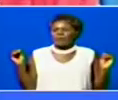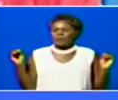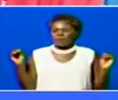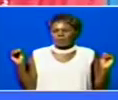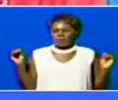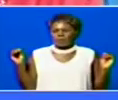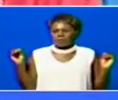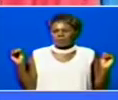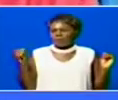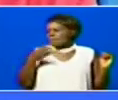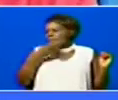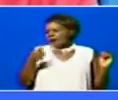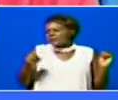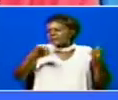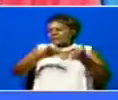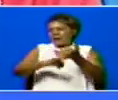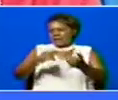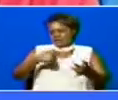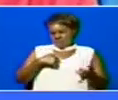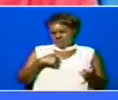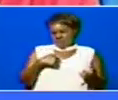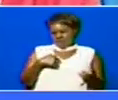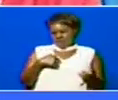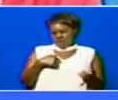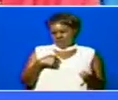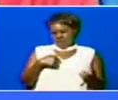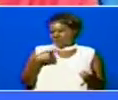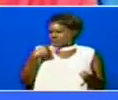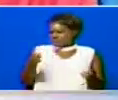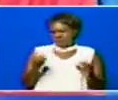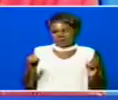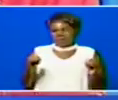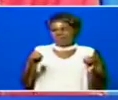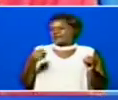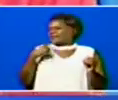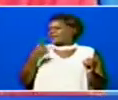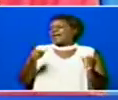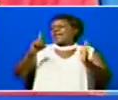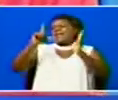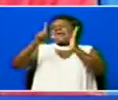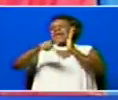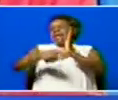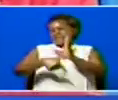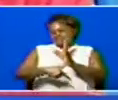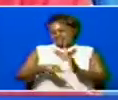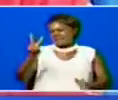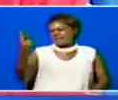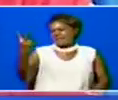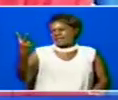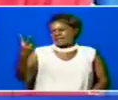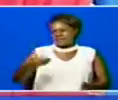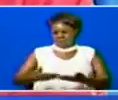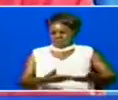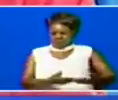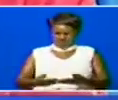So hata huyu mzee ambaye alinioa mume wangu sikumwambia, nilikuja kumwambia baadaye kama nimepata mtoto wa pili.